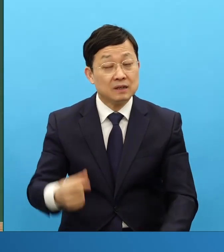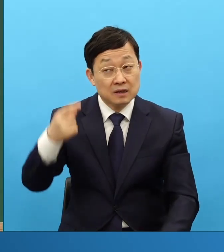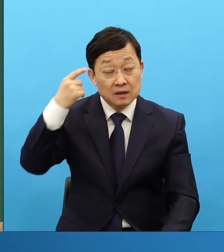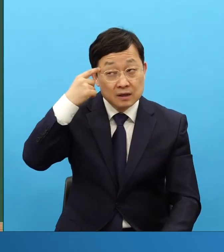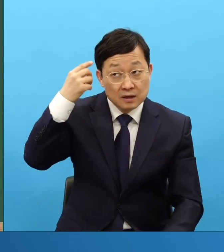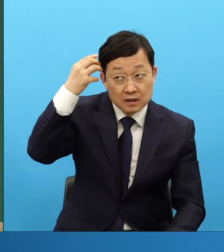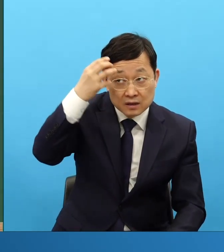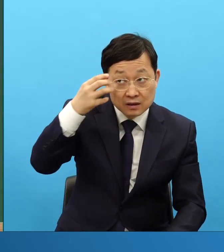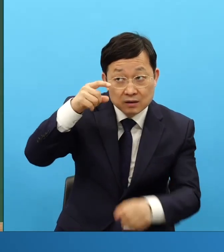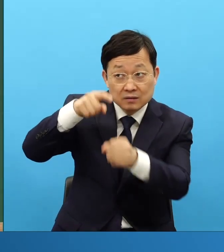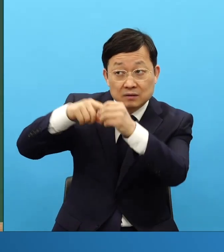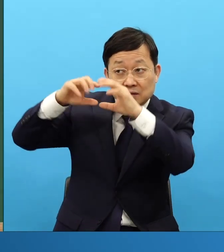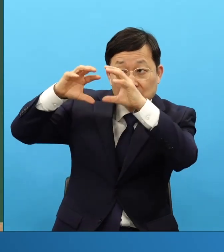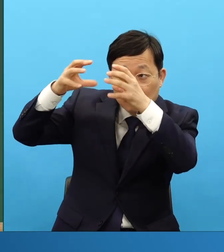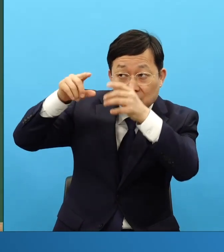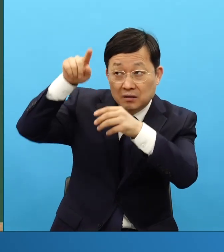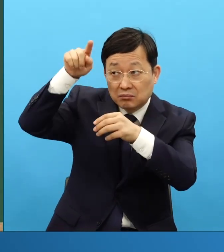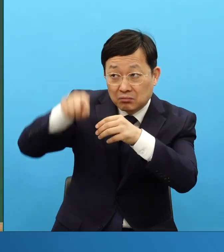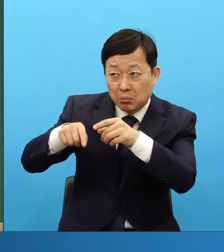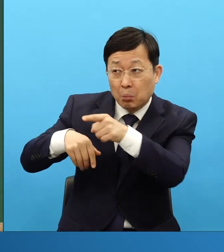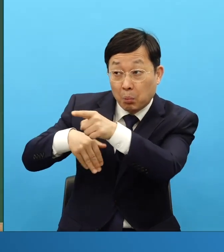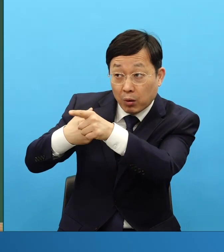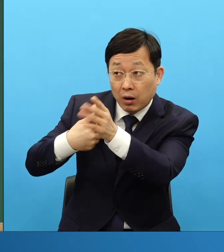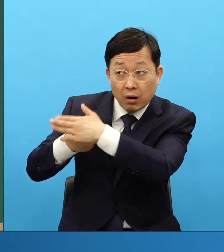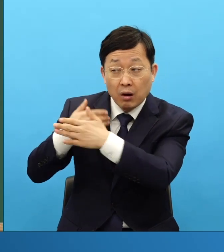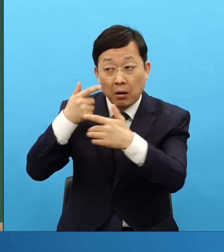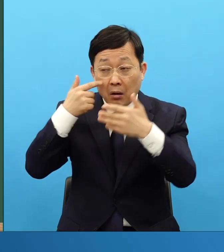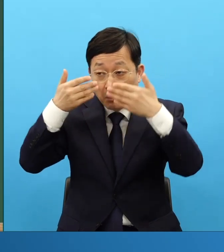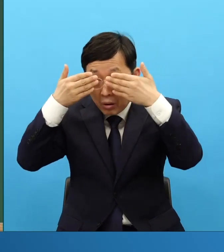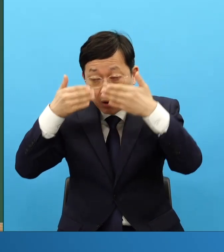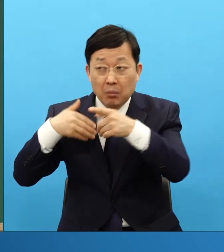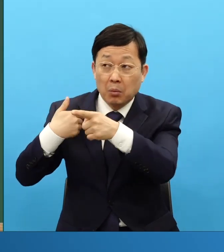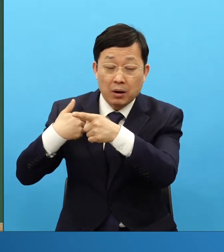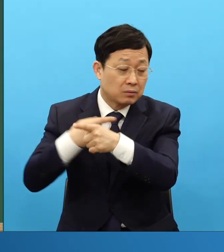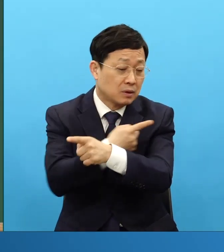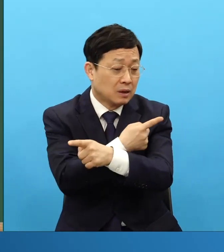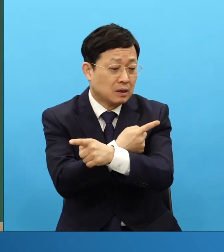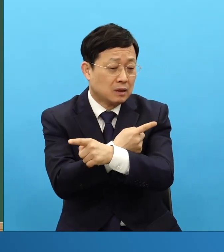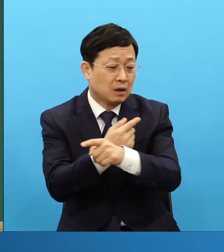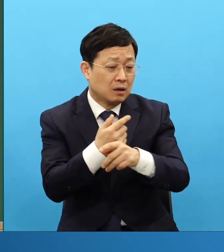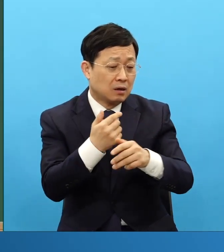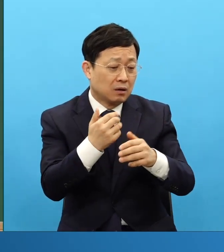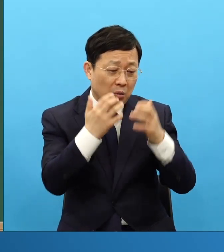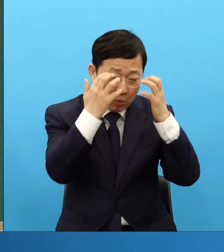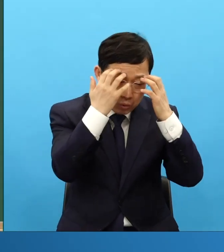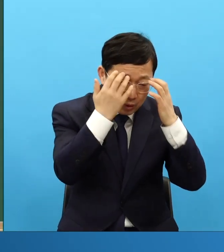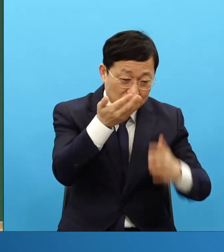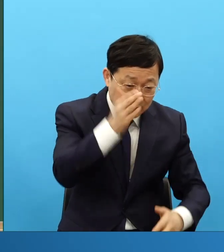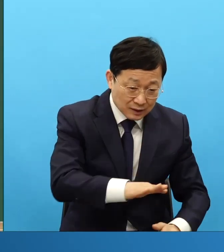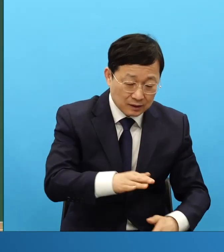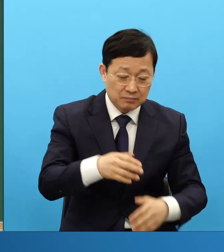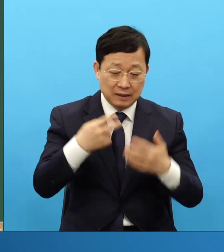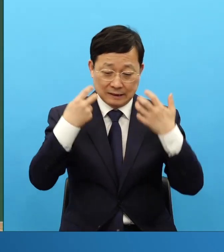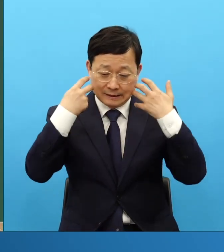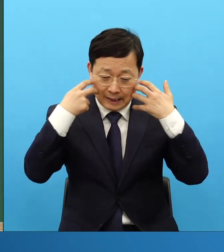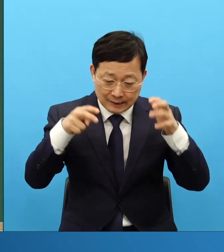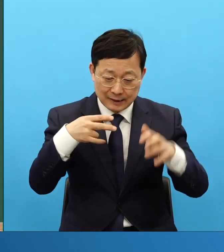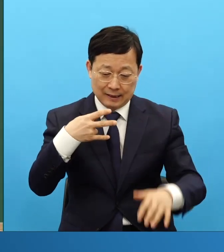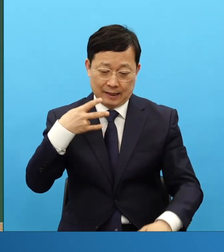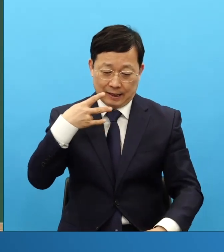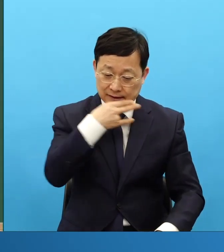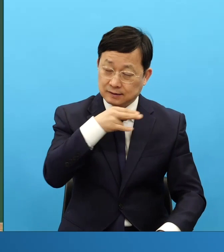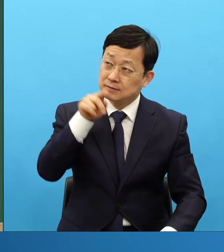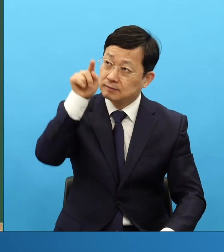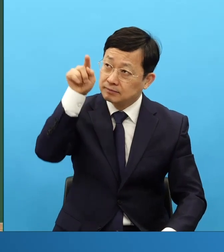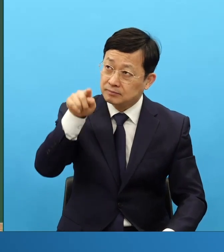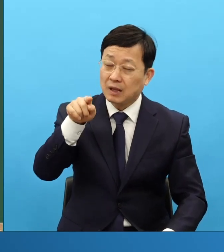때문에 죽을 수밖에 없는 거요. 이유를 아니까요. People don't know the spiritual things, so they're bound to die. You know that reason. 영적인 거